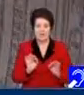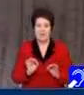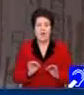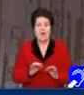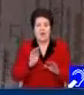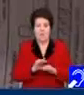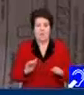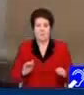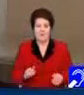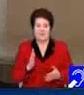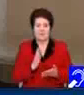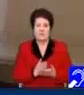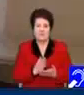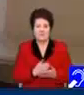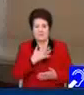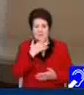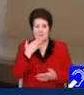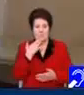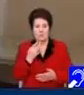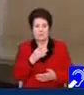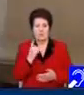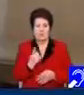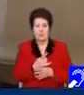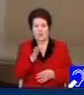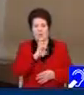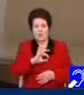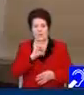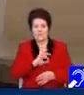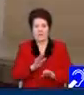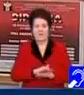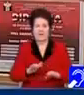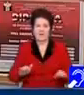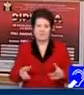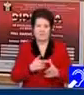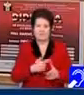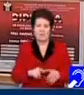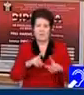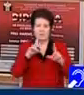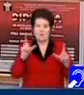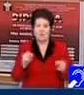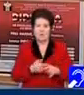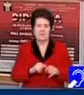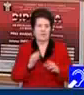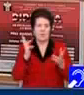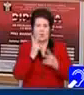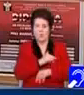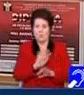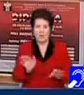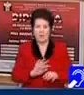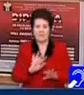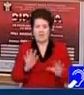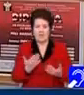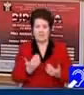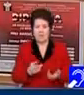Copiii bolnavi mai sunt duși de multe ori cu pastilele în grupe la grădiniță sau la școală, ceea ce nu este corect, fiindcă în cazul